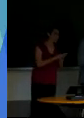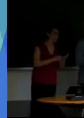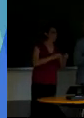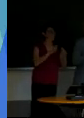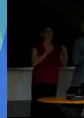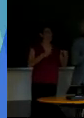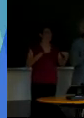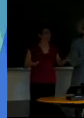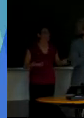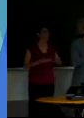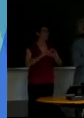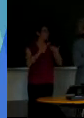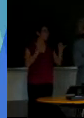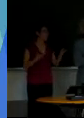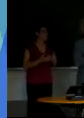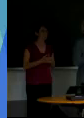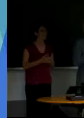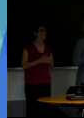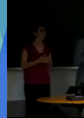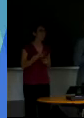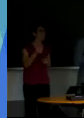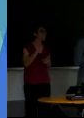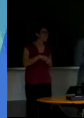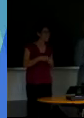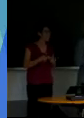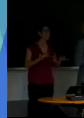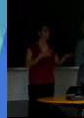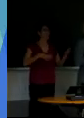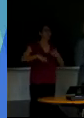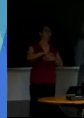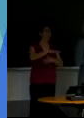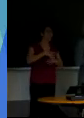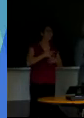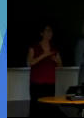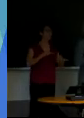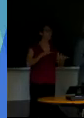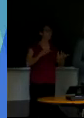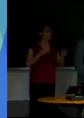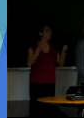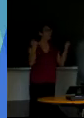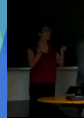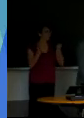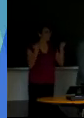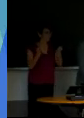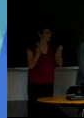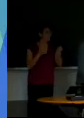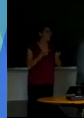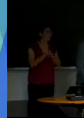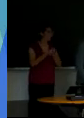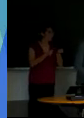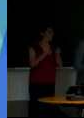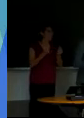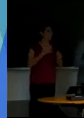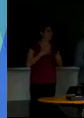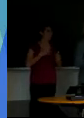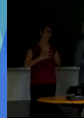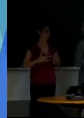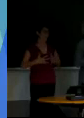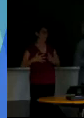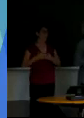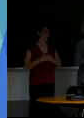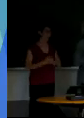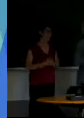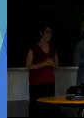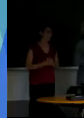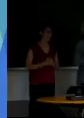poi l'ambito, come dire, organizzativo e dirigenziale quando magari l'età avanza un pochettino.